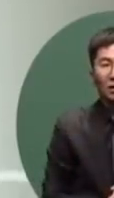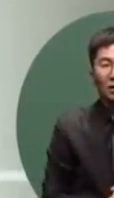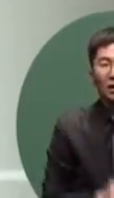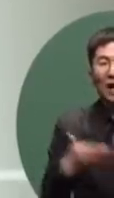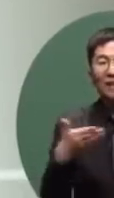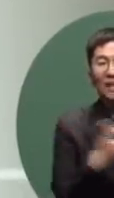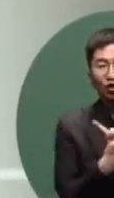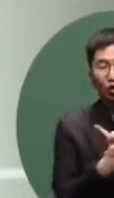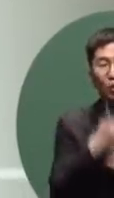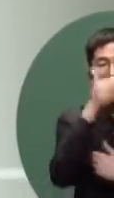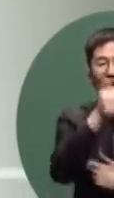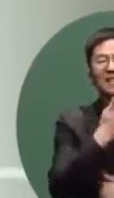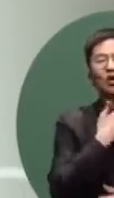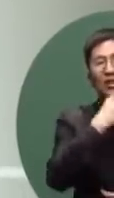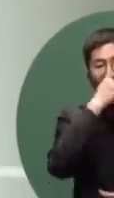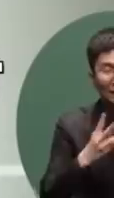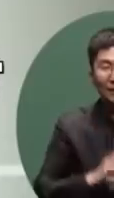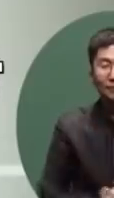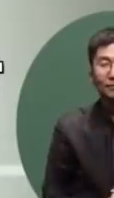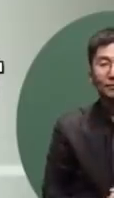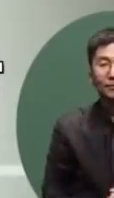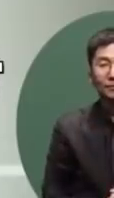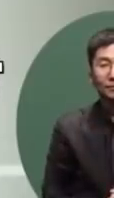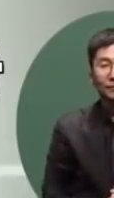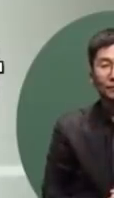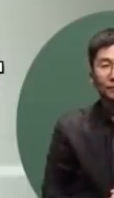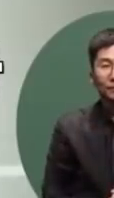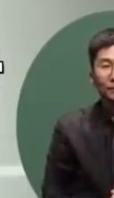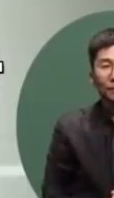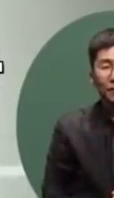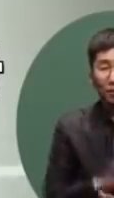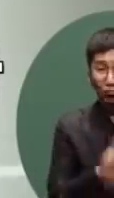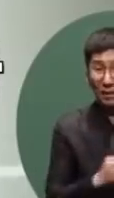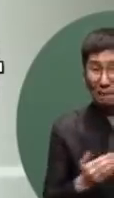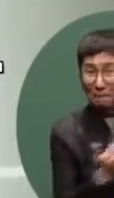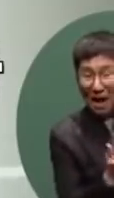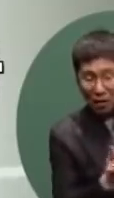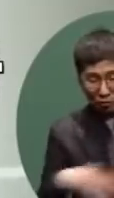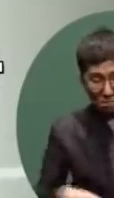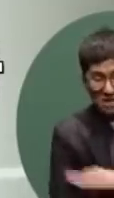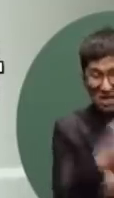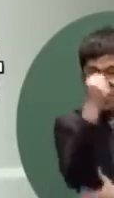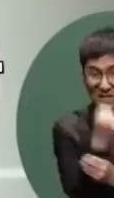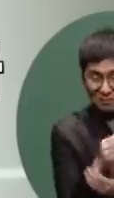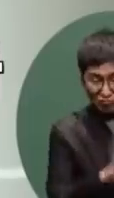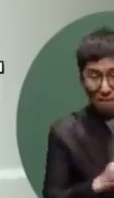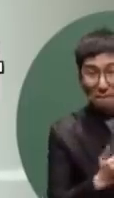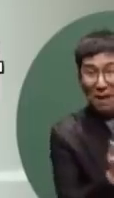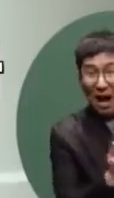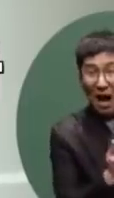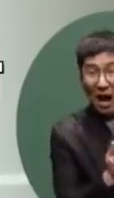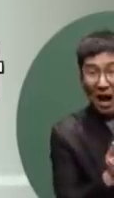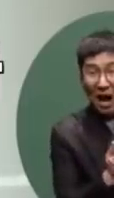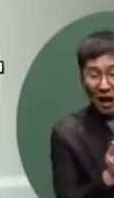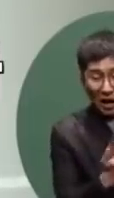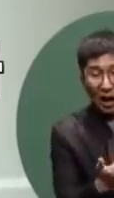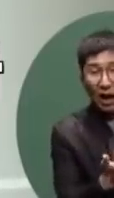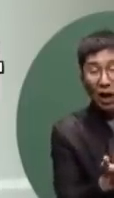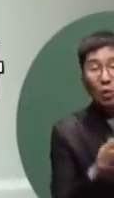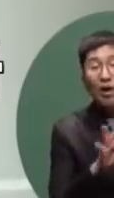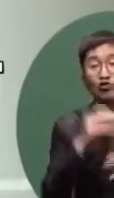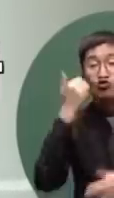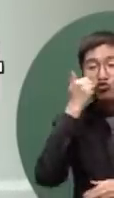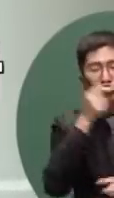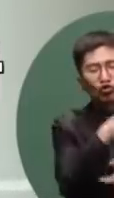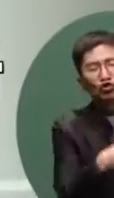제주 도지사 하시던 분이세요. 자 이런 대형 비리가 있으면 비리범하고 관련이 있는 건 그 비리범을 도와준 사람 윤석열